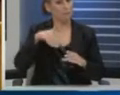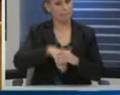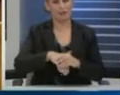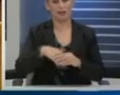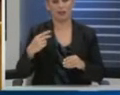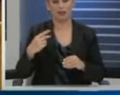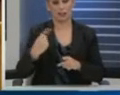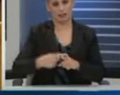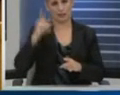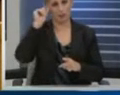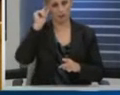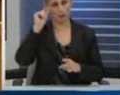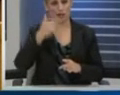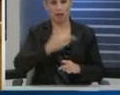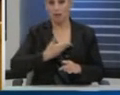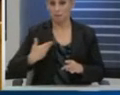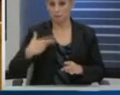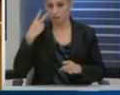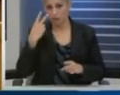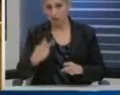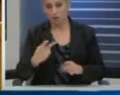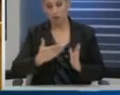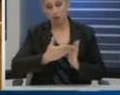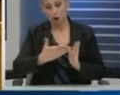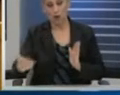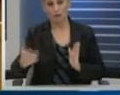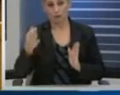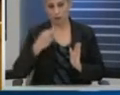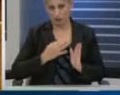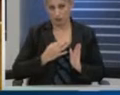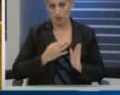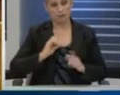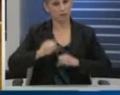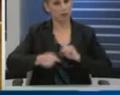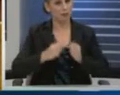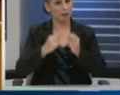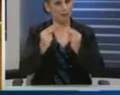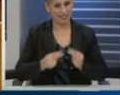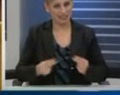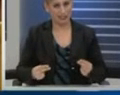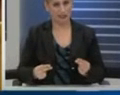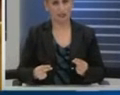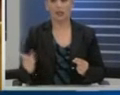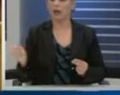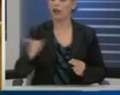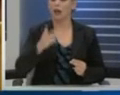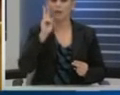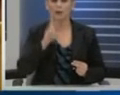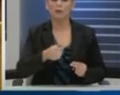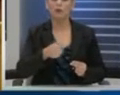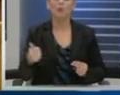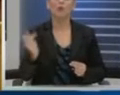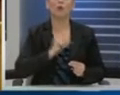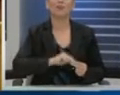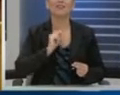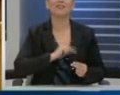πανεπιστήμια. Εμείς βλέπουμε όλα αυτά τα οποία αναφερθήκατε και προσπαθούμε να δώσουμε λύσεις. Εσείς βλέπετε μόνο